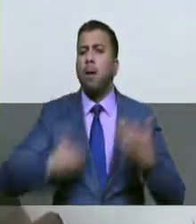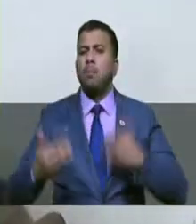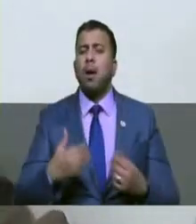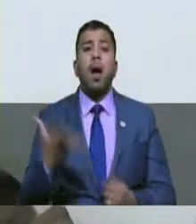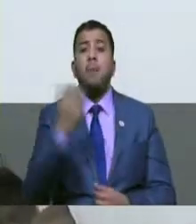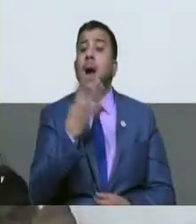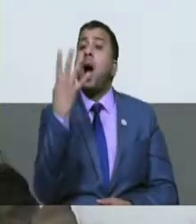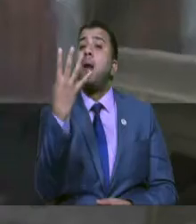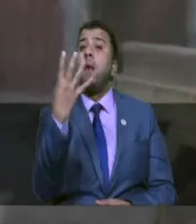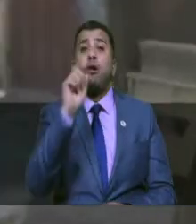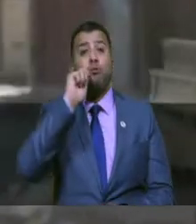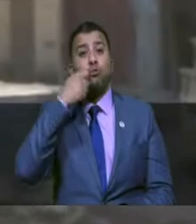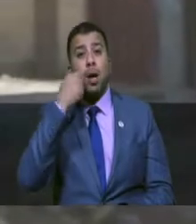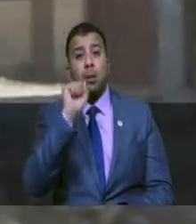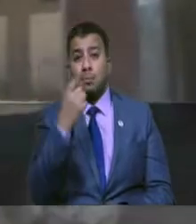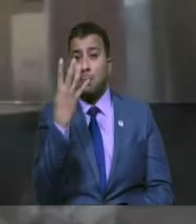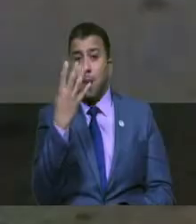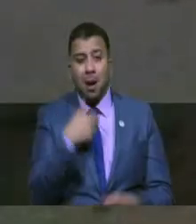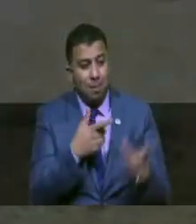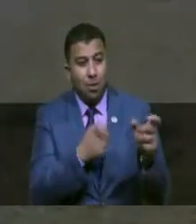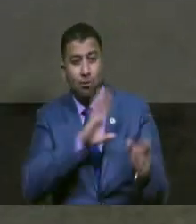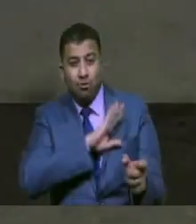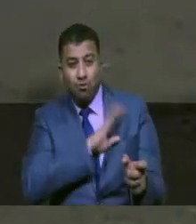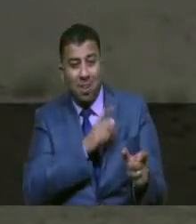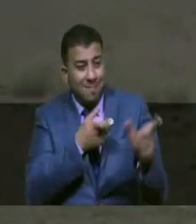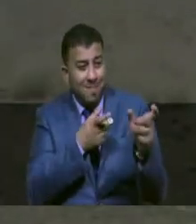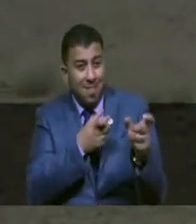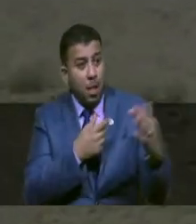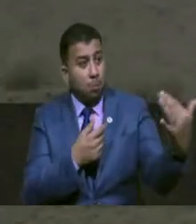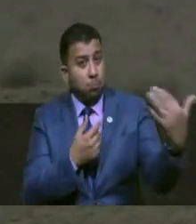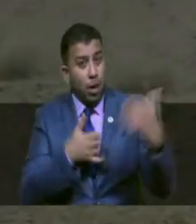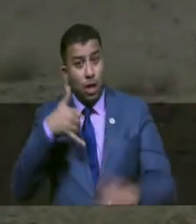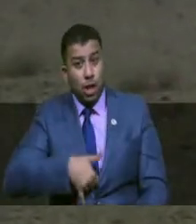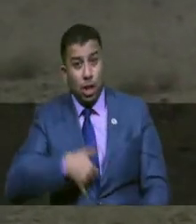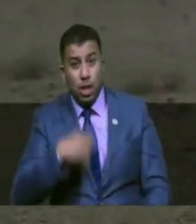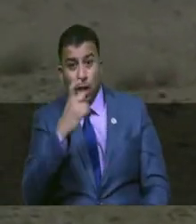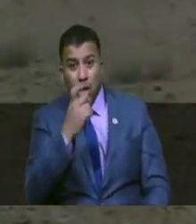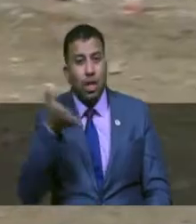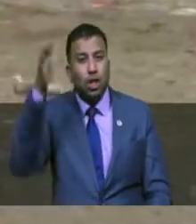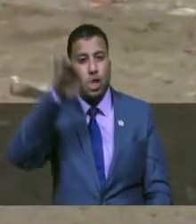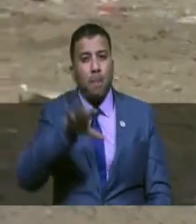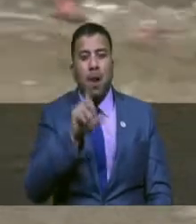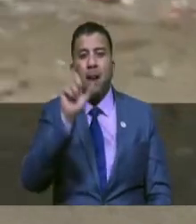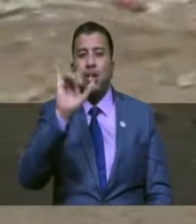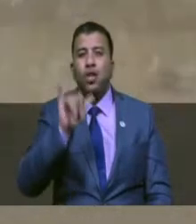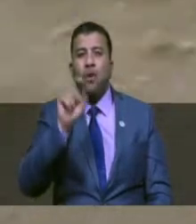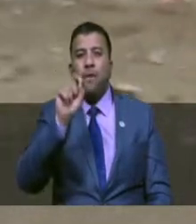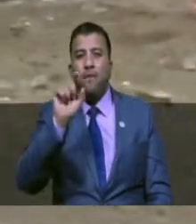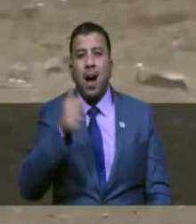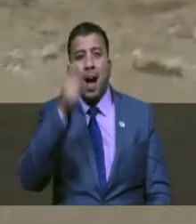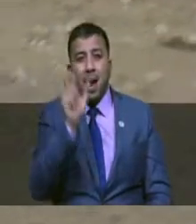4 من رجال المقاومة خلال التصدي لمحاولة تقدم الميليشيا في جبل نوفان في محافظة